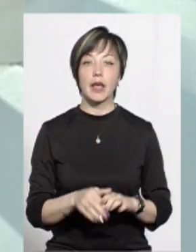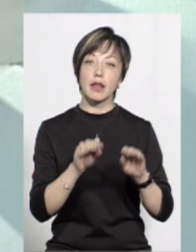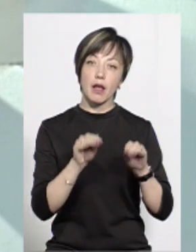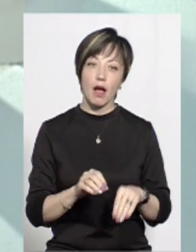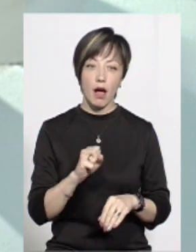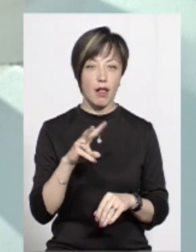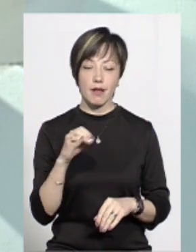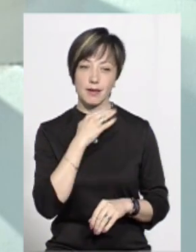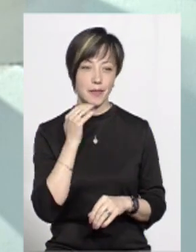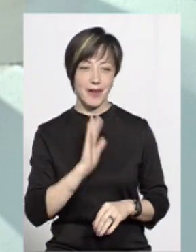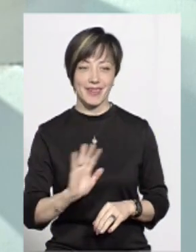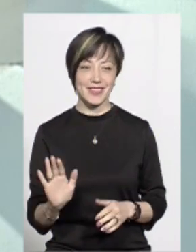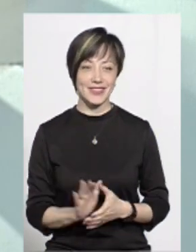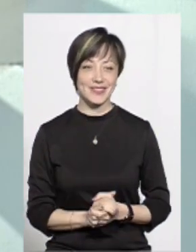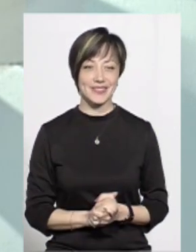Декларують, але небагато.